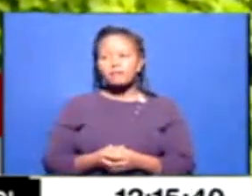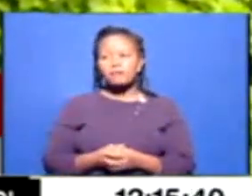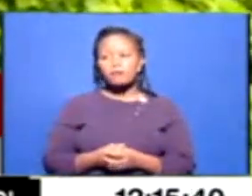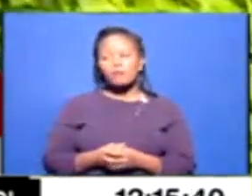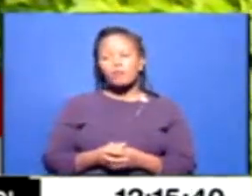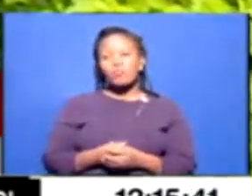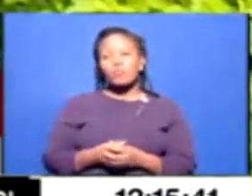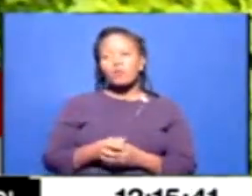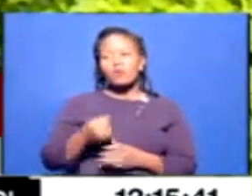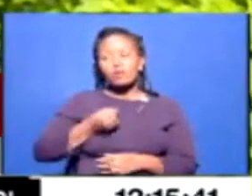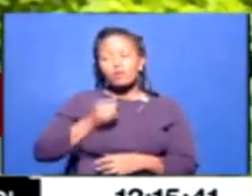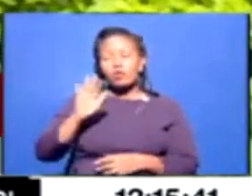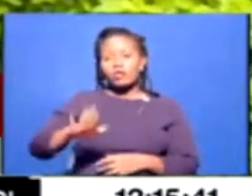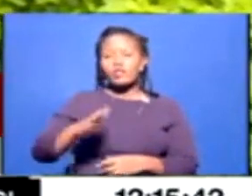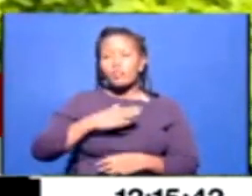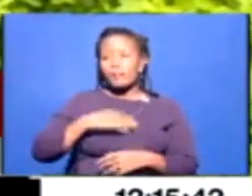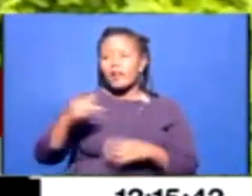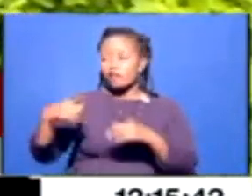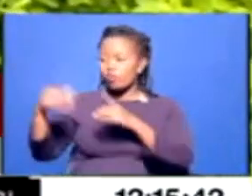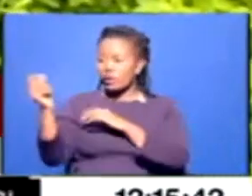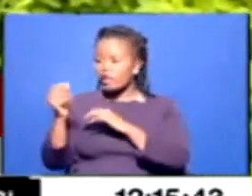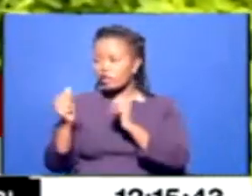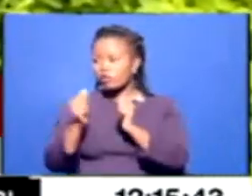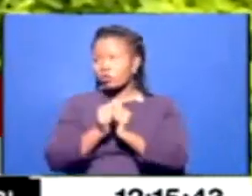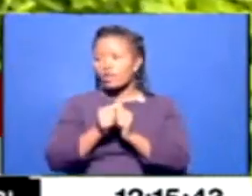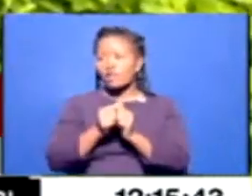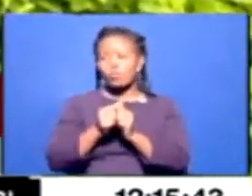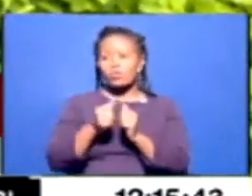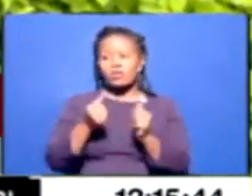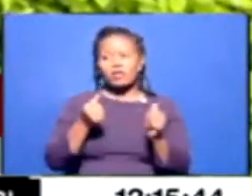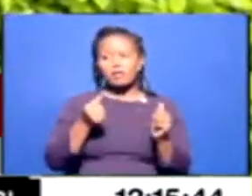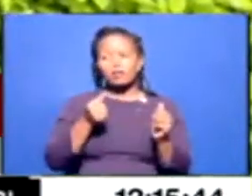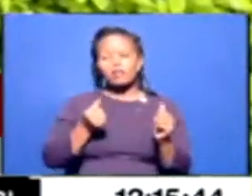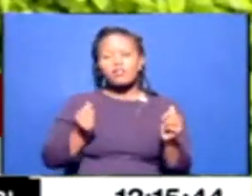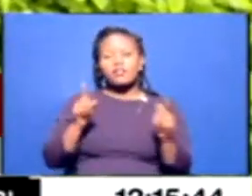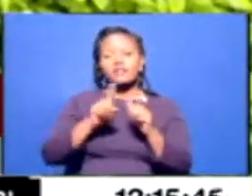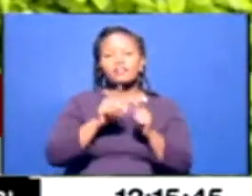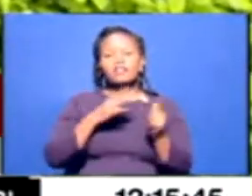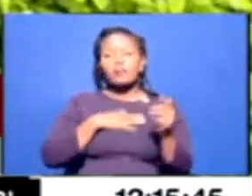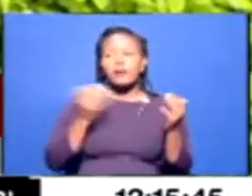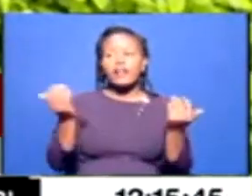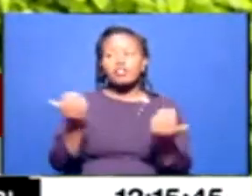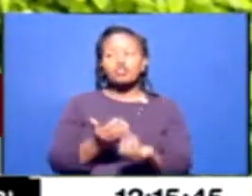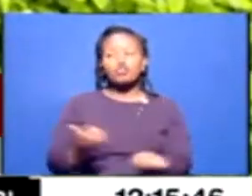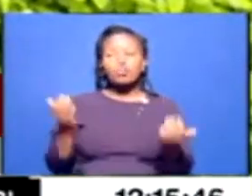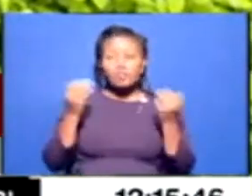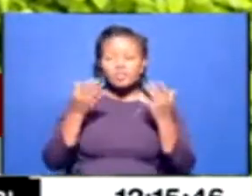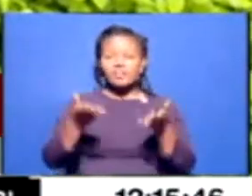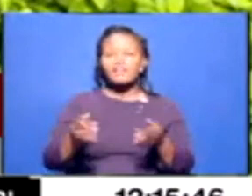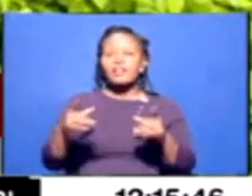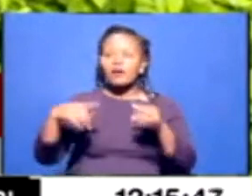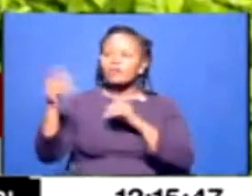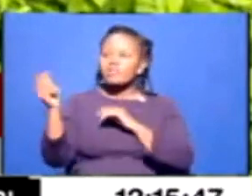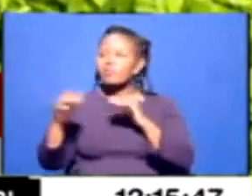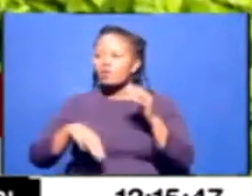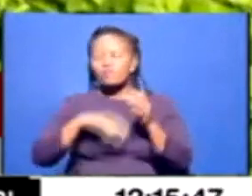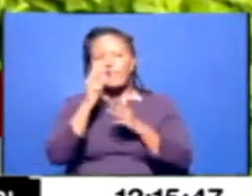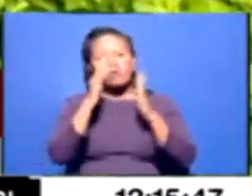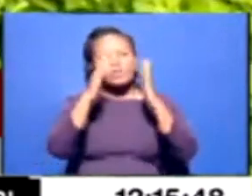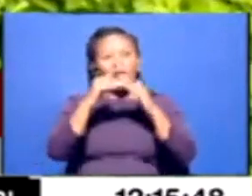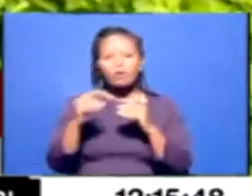angu. Mtoto wangu ni msichana na wasita wangu ni vijana. Sasa walitoka kwa nyumba watu wanaenda kunyolewa.